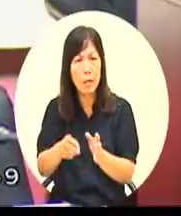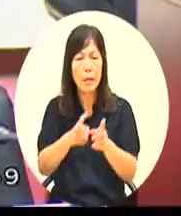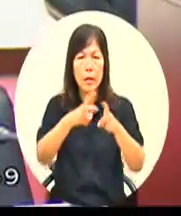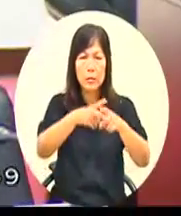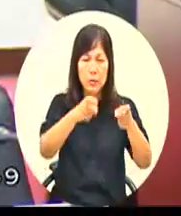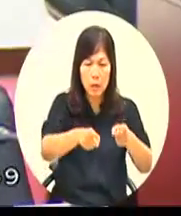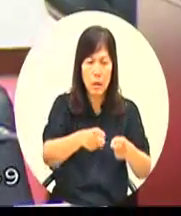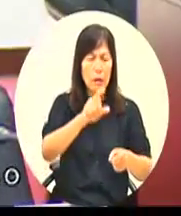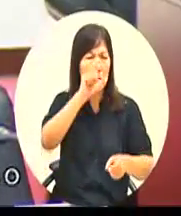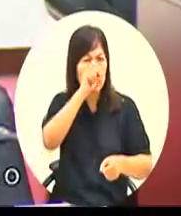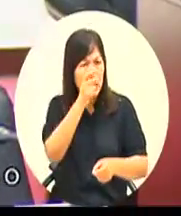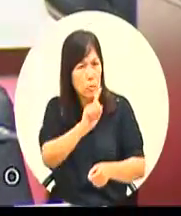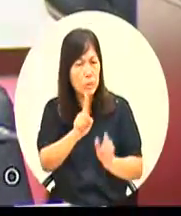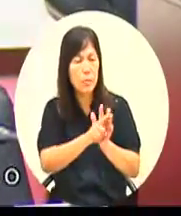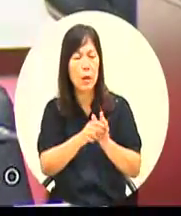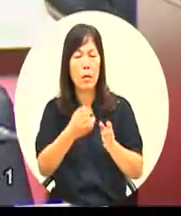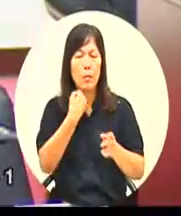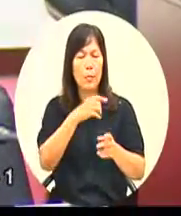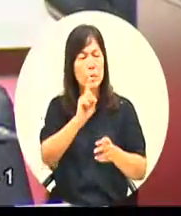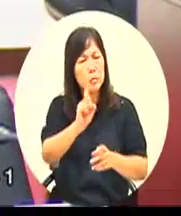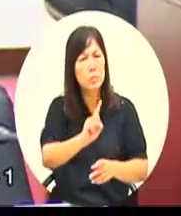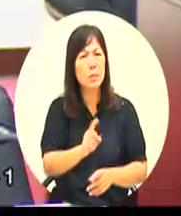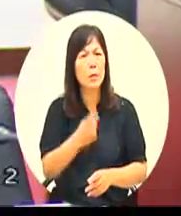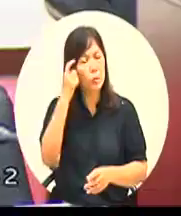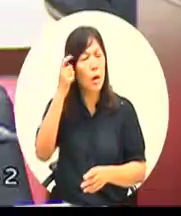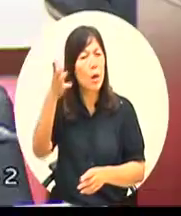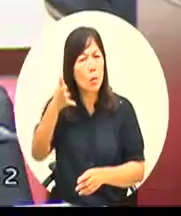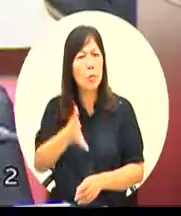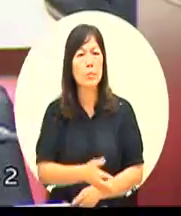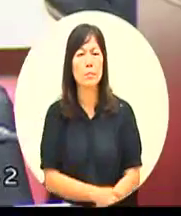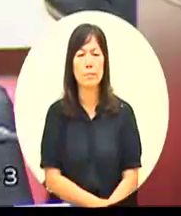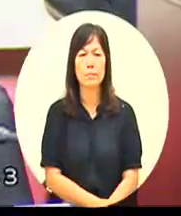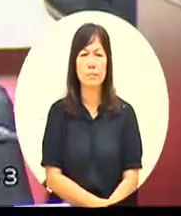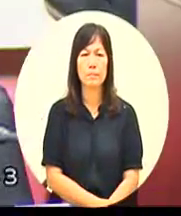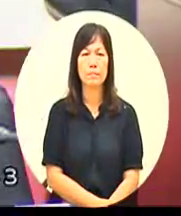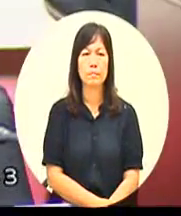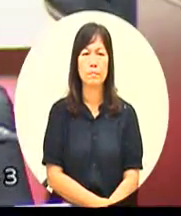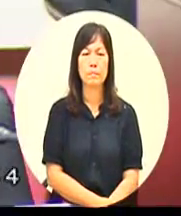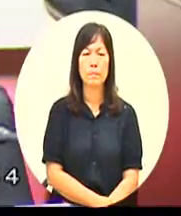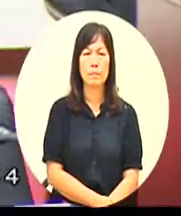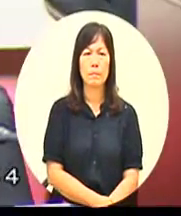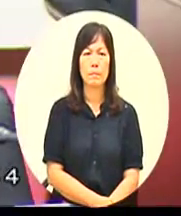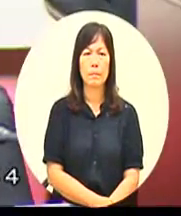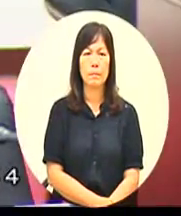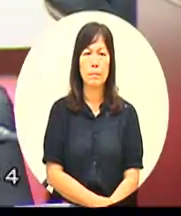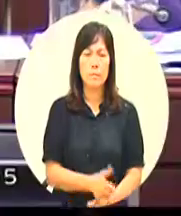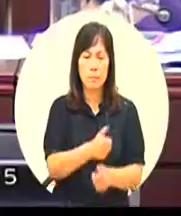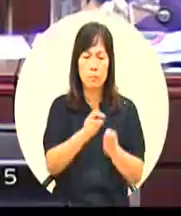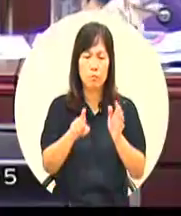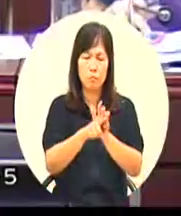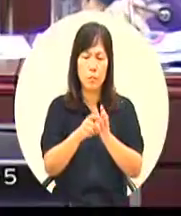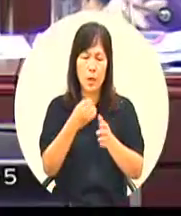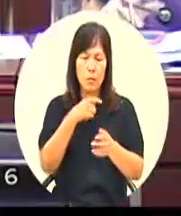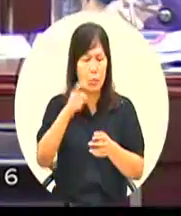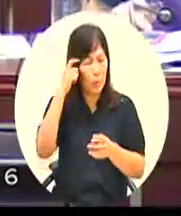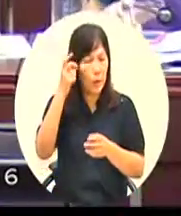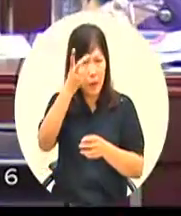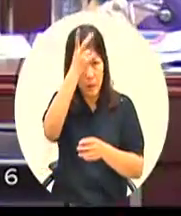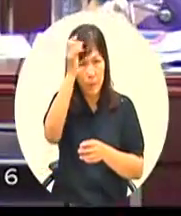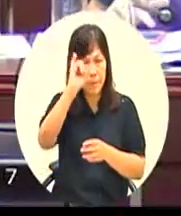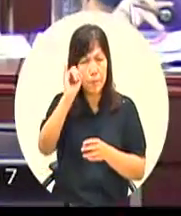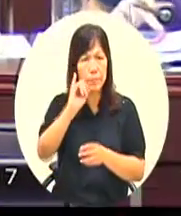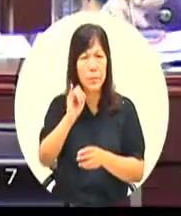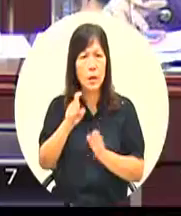特色到底是在哪里？我请教一下局长。 好，谢谢啊。其实我觉得曾议员把那